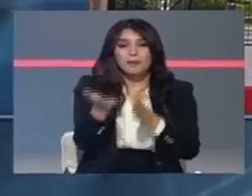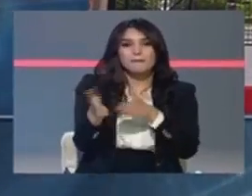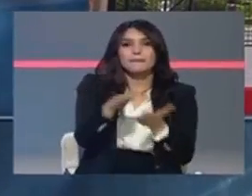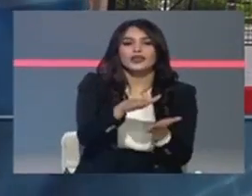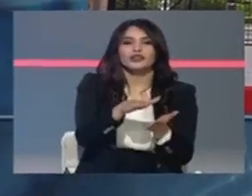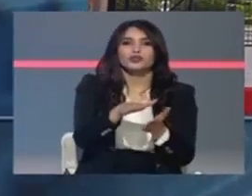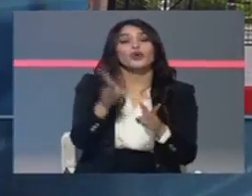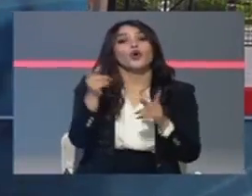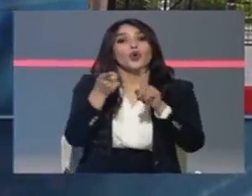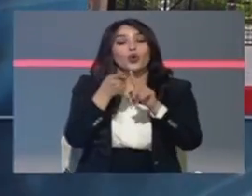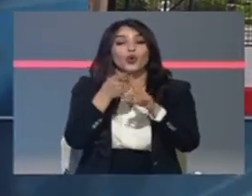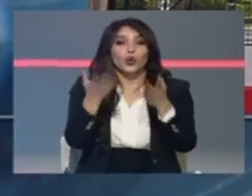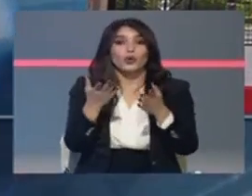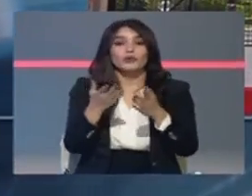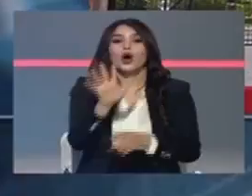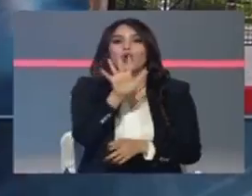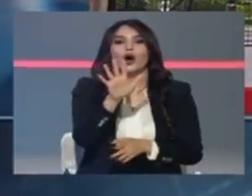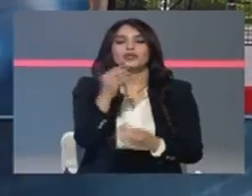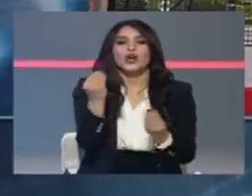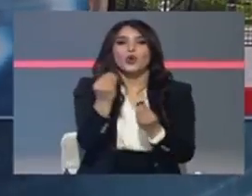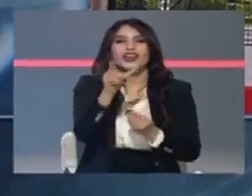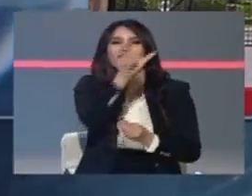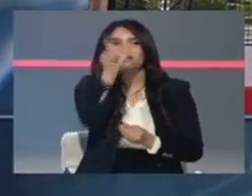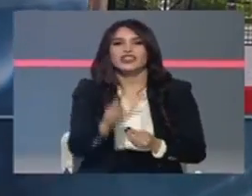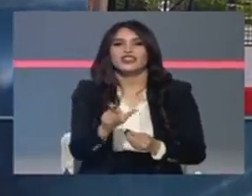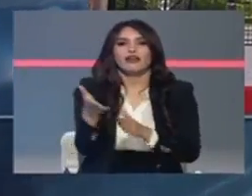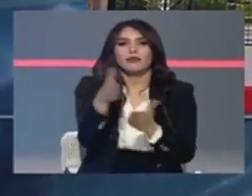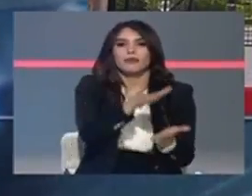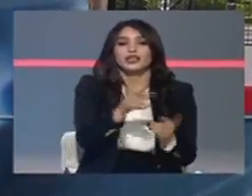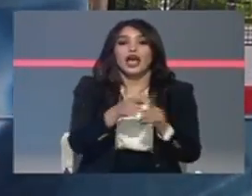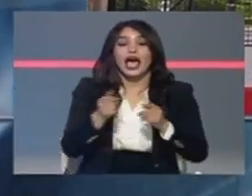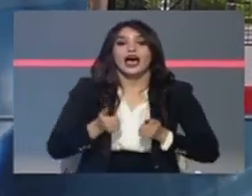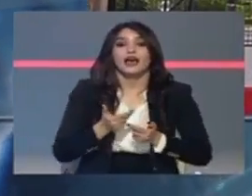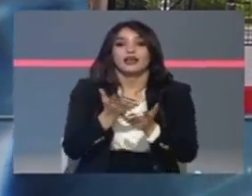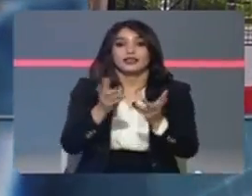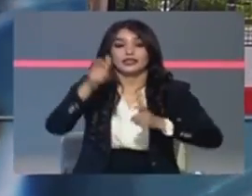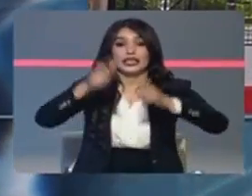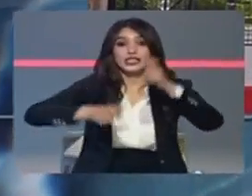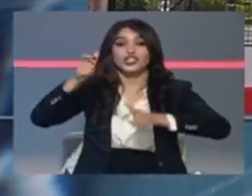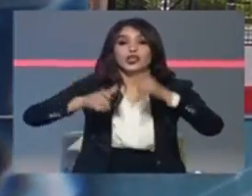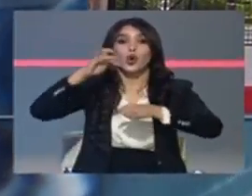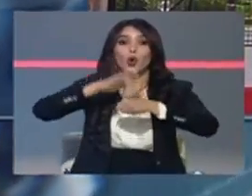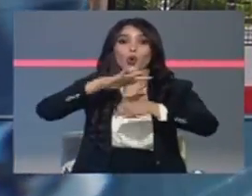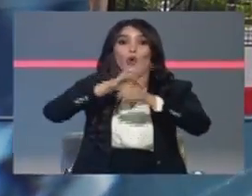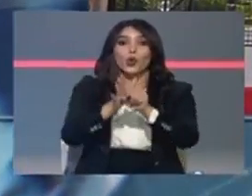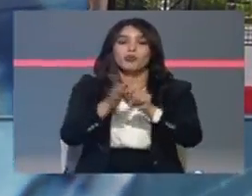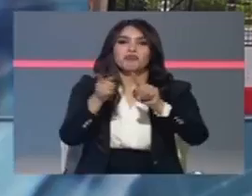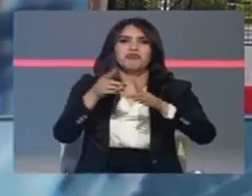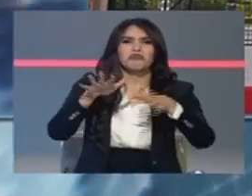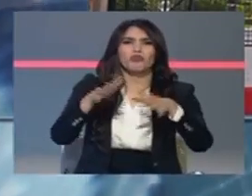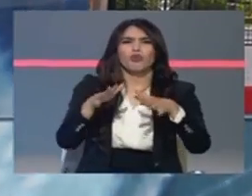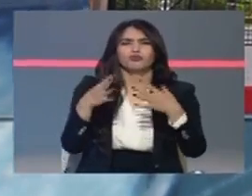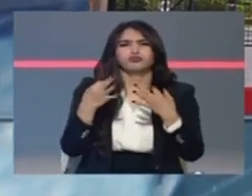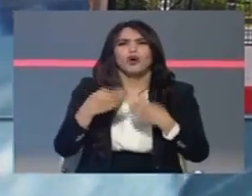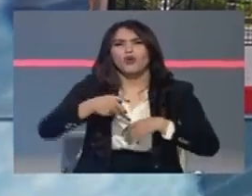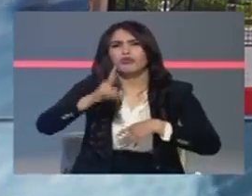اللي بعثتنا القنصلية، وخمسة في إيطاليا. عدد المصابين يمكن نقدرهم بالعشرات،